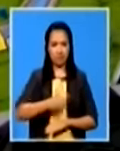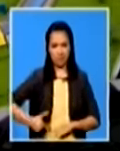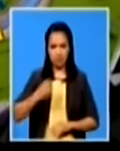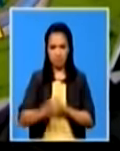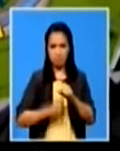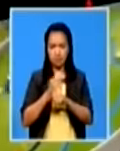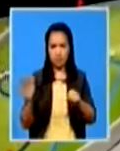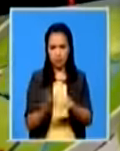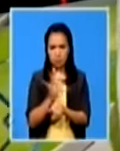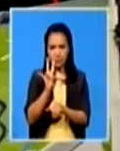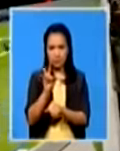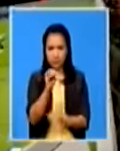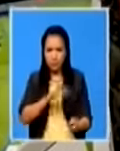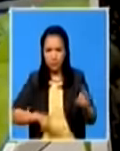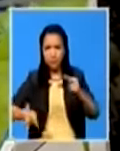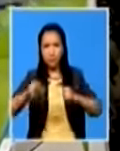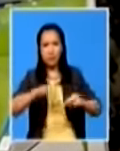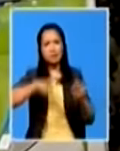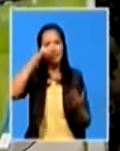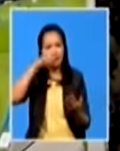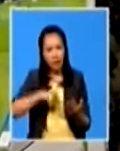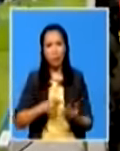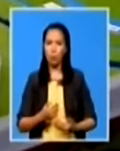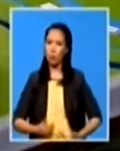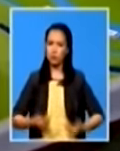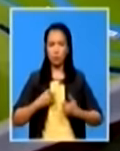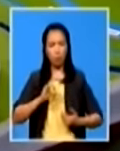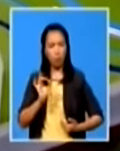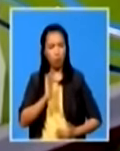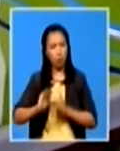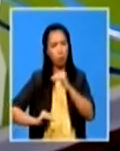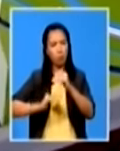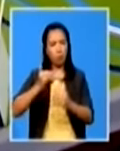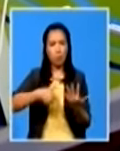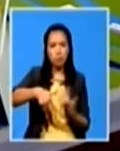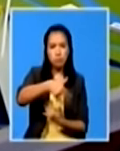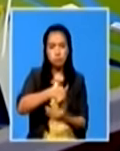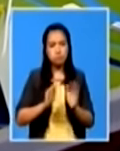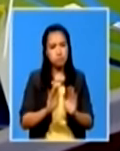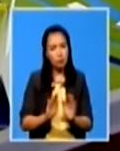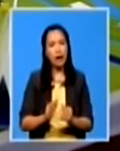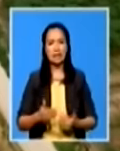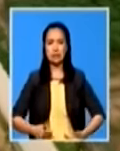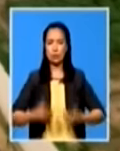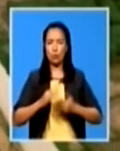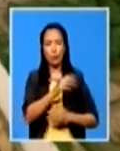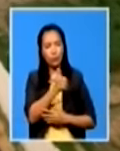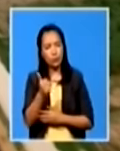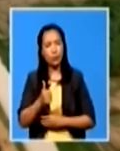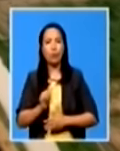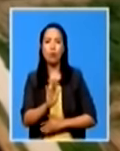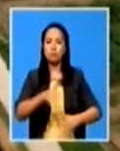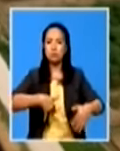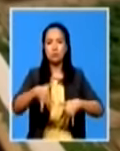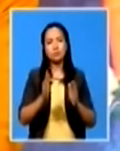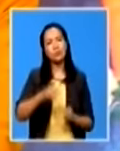ปีเป็น70แห่งการพัฒนาคุณภาพชีวิตและการรักสิ่งแวดล้อมเพื่อความอยู่ดีกินดีของพระสงฆ์นิกร